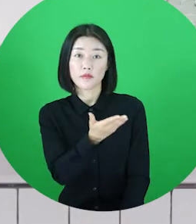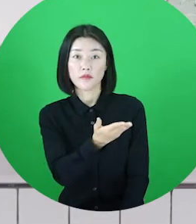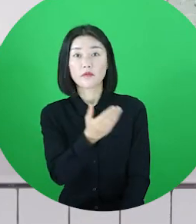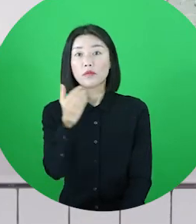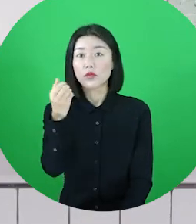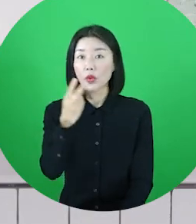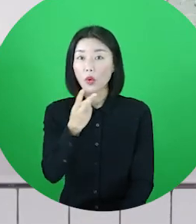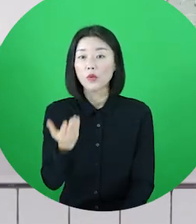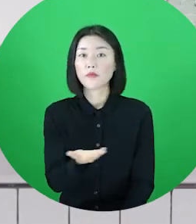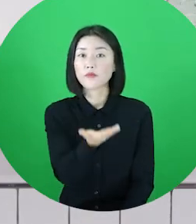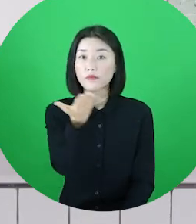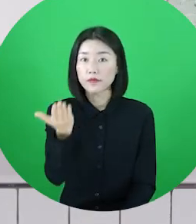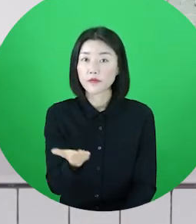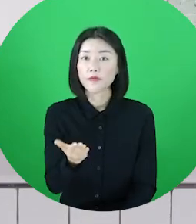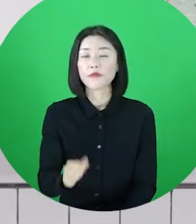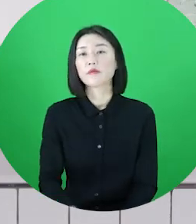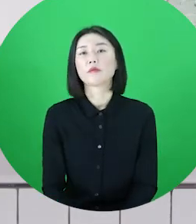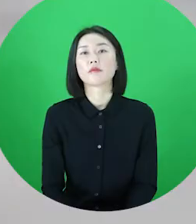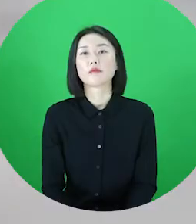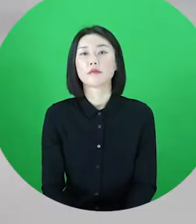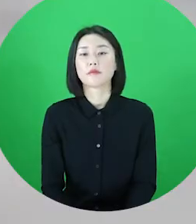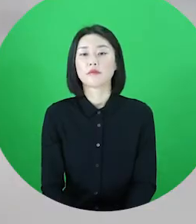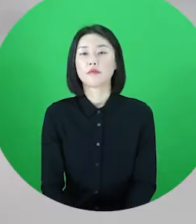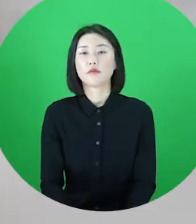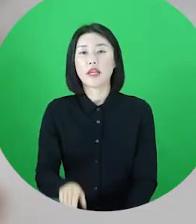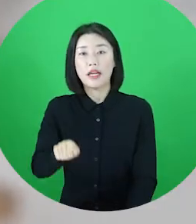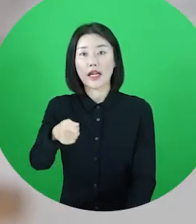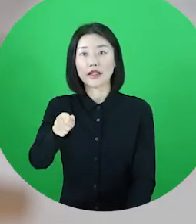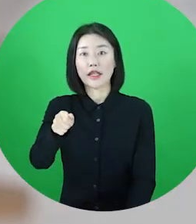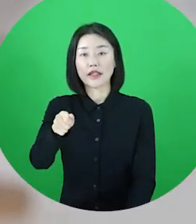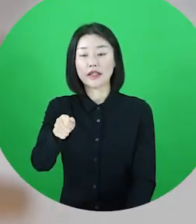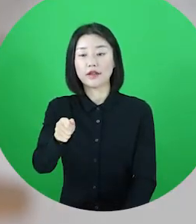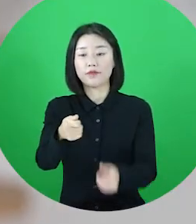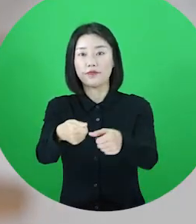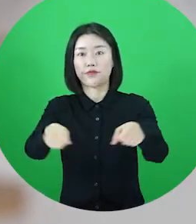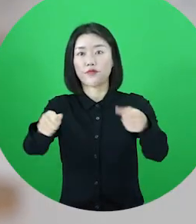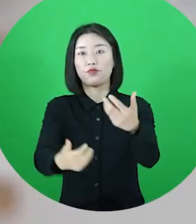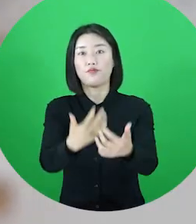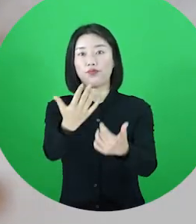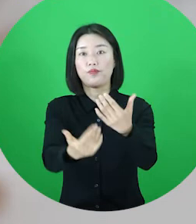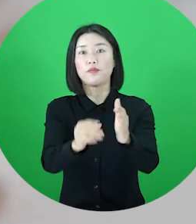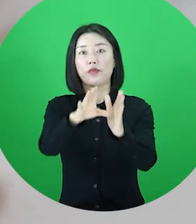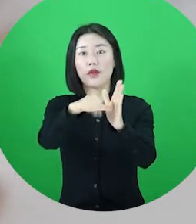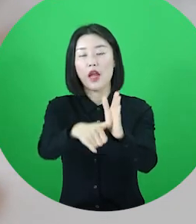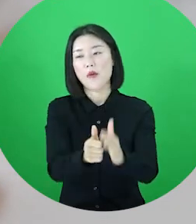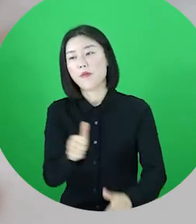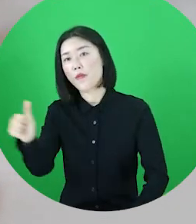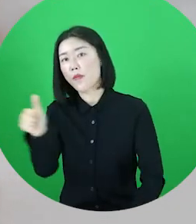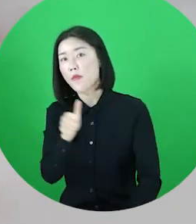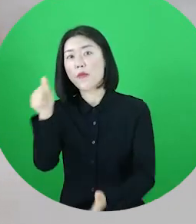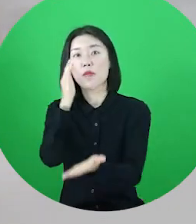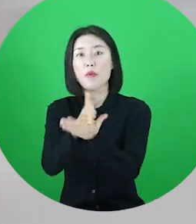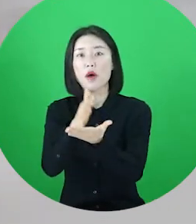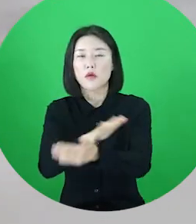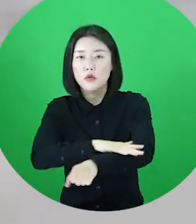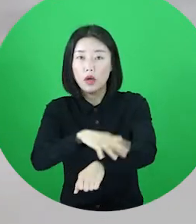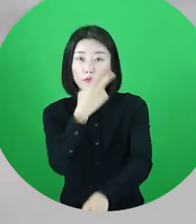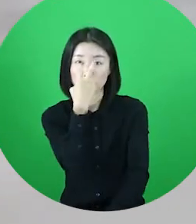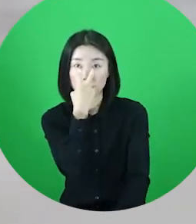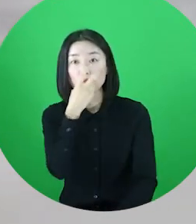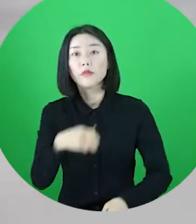요리사님, 그리고 영상을 보는 친구들, 가스레인지에 불이 켜져 있는 상태에서는 잘 지켜보는 게